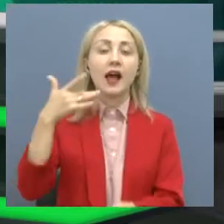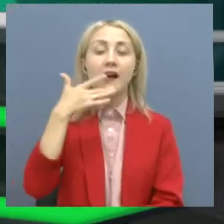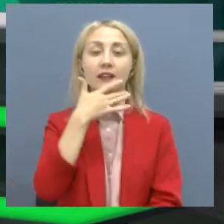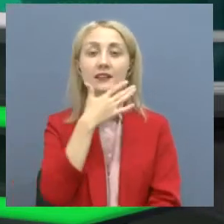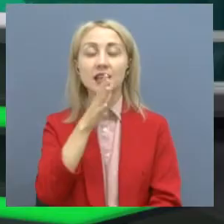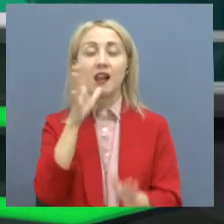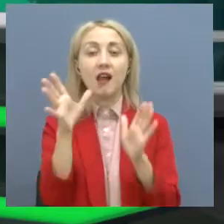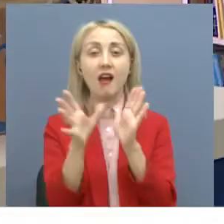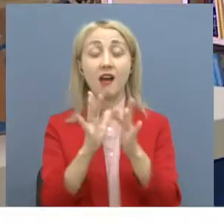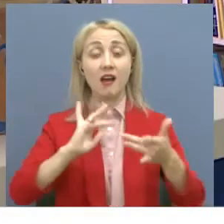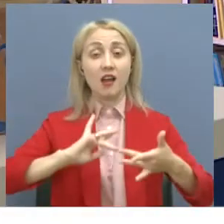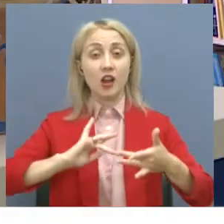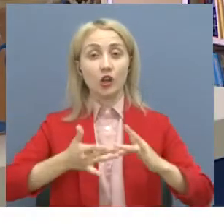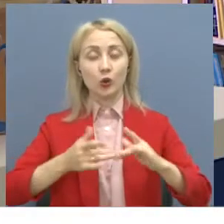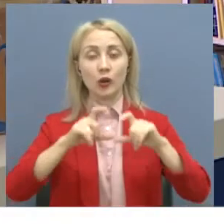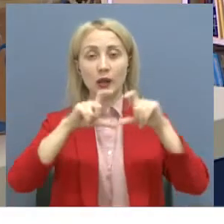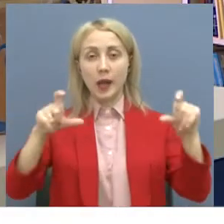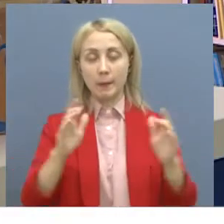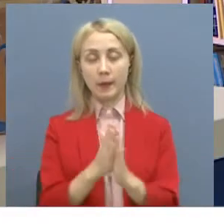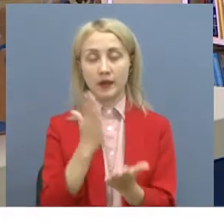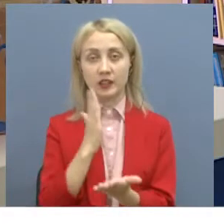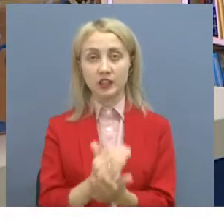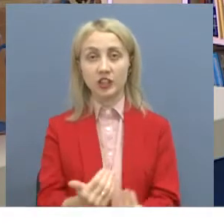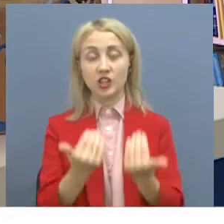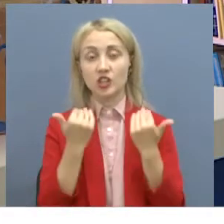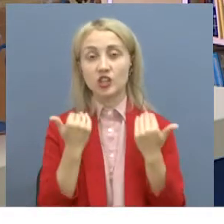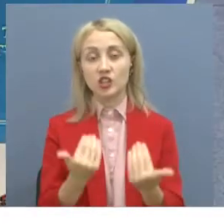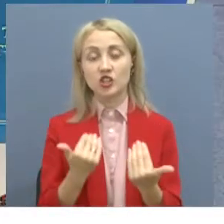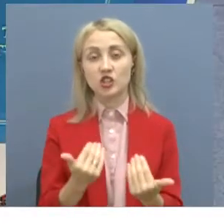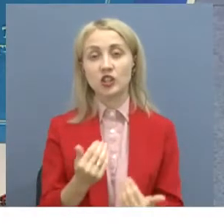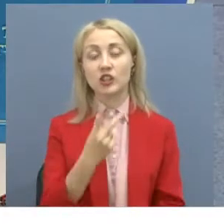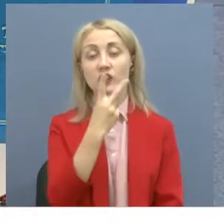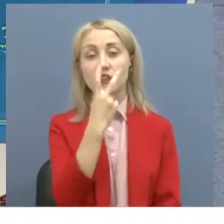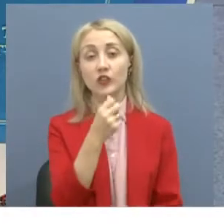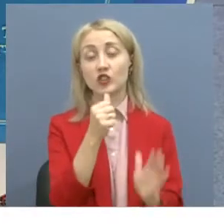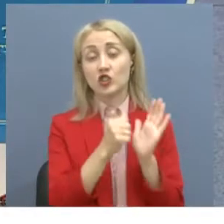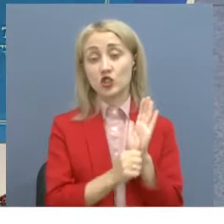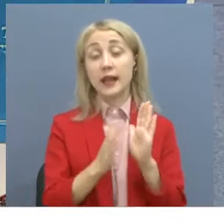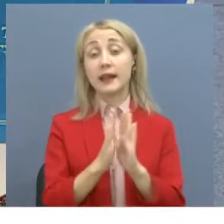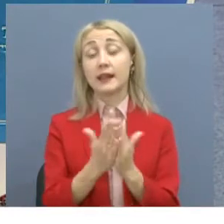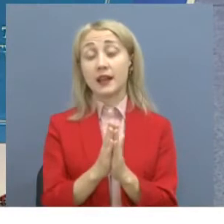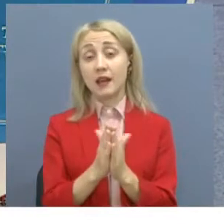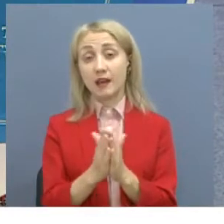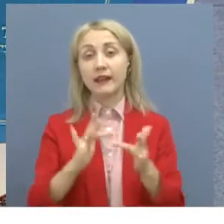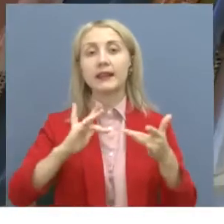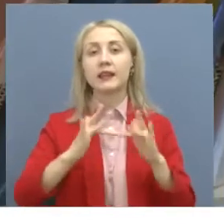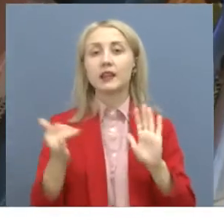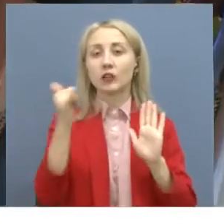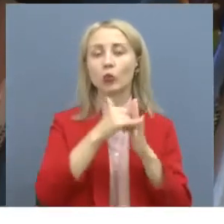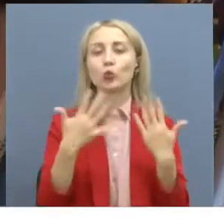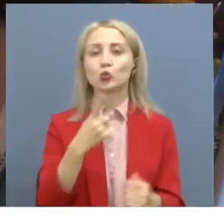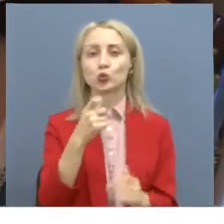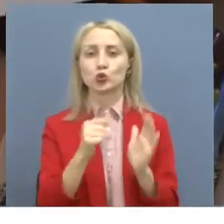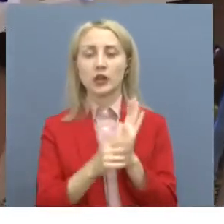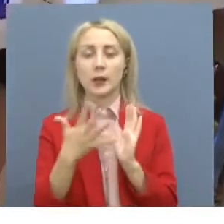Қазіргі уақытта осында 260 кітаптың 165-і жарияланды. Оның 57-сі жергілікті ақын жазушылардың